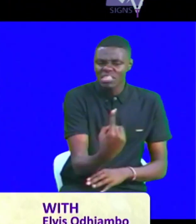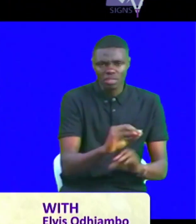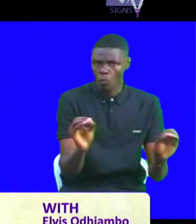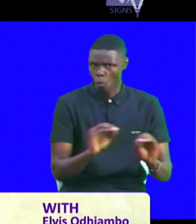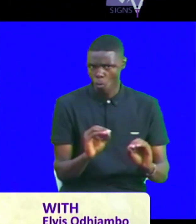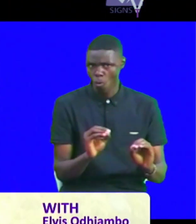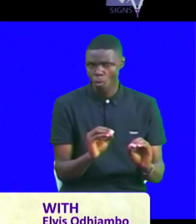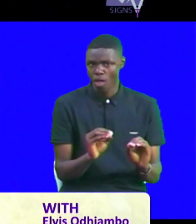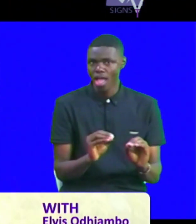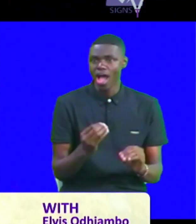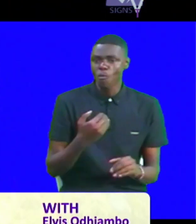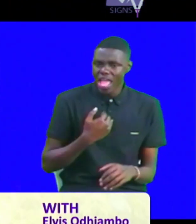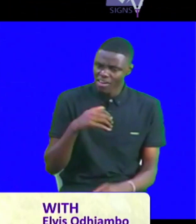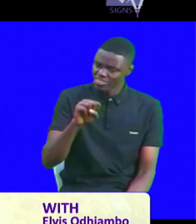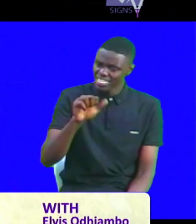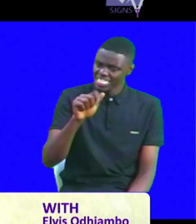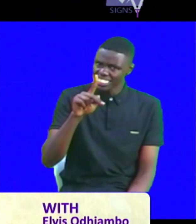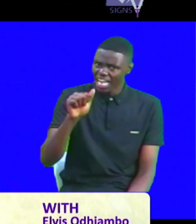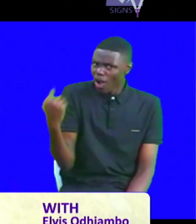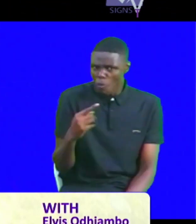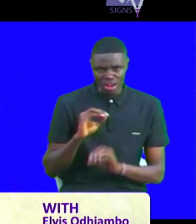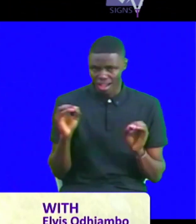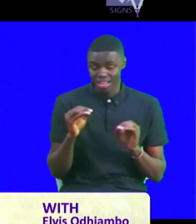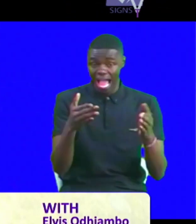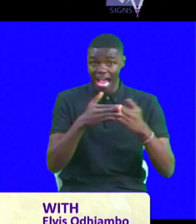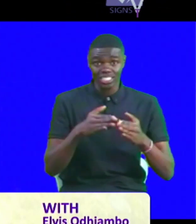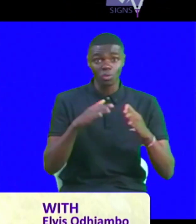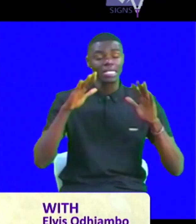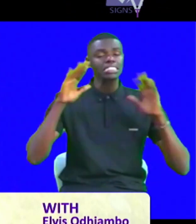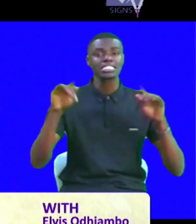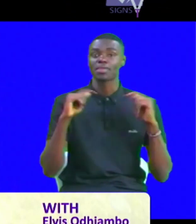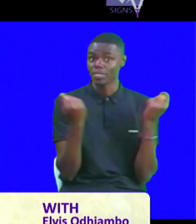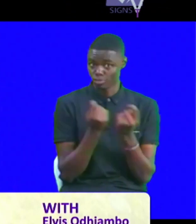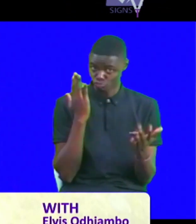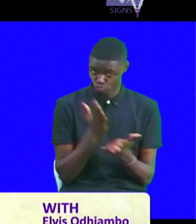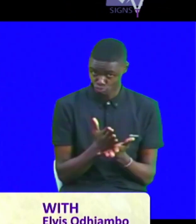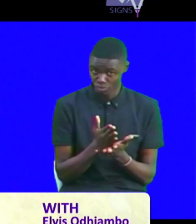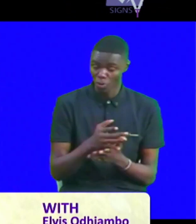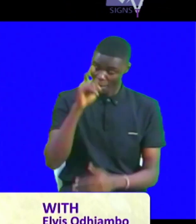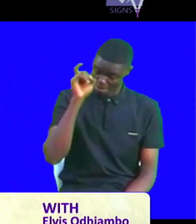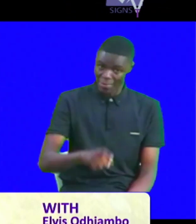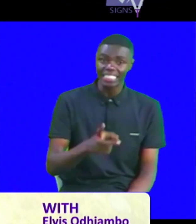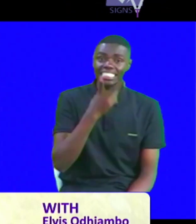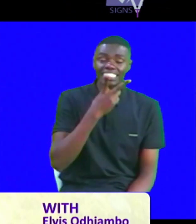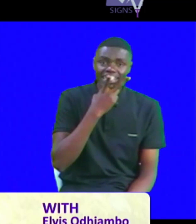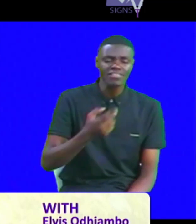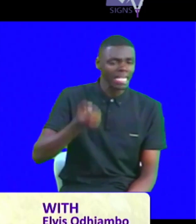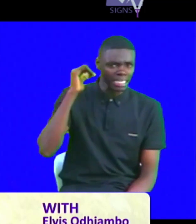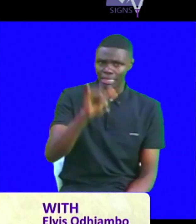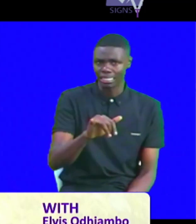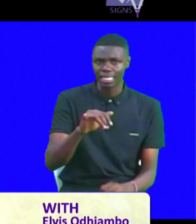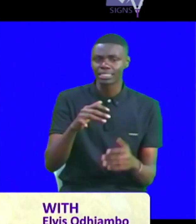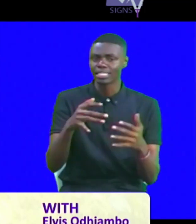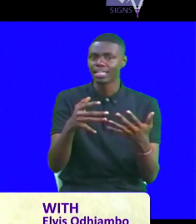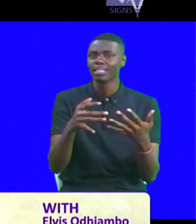ndiye anaenda kucheza ball. Right. Hatuko na yani ni Saka peke yake. Ujue Arsenal ni timu kubwa. Yes. Hiyo ndio kitu